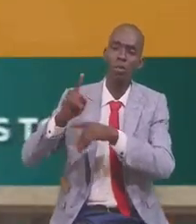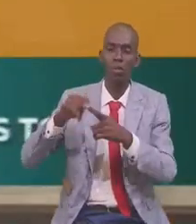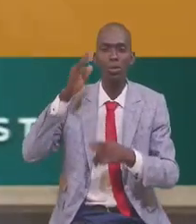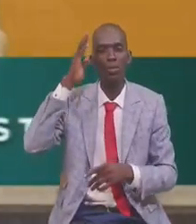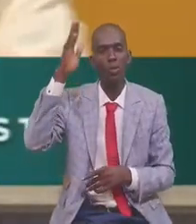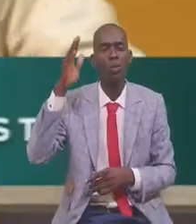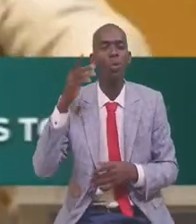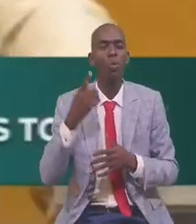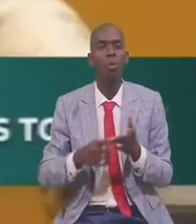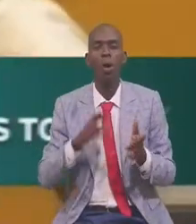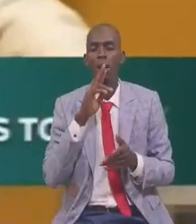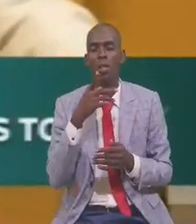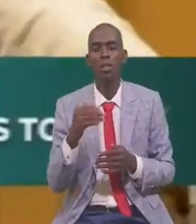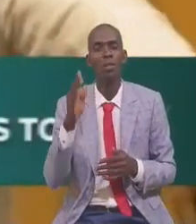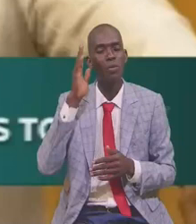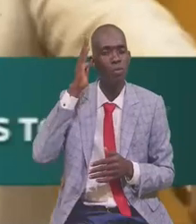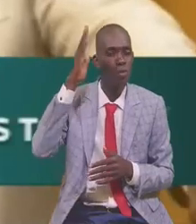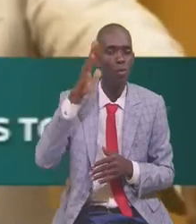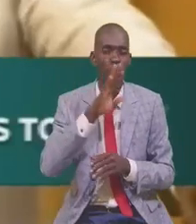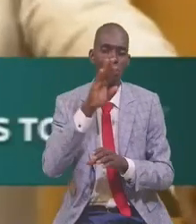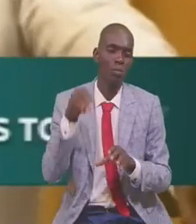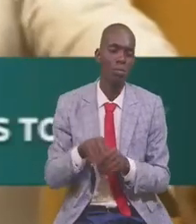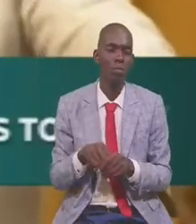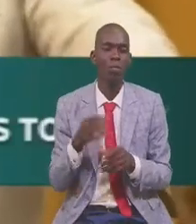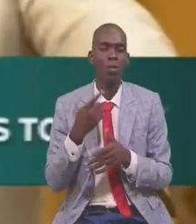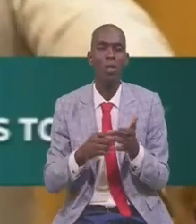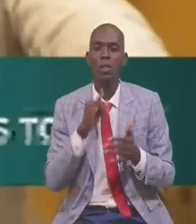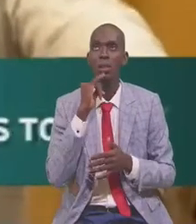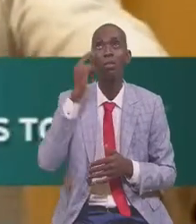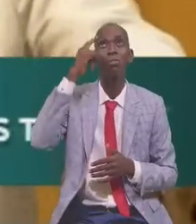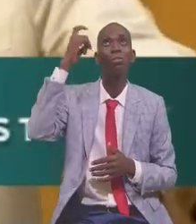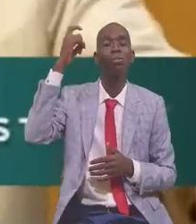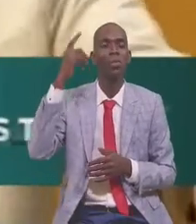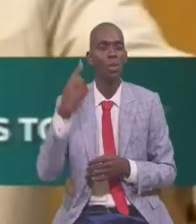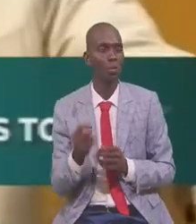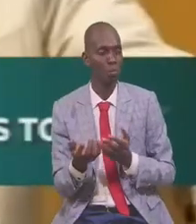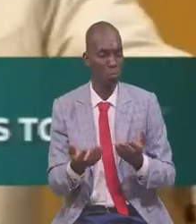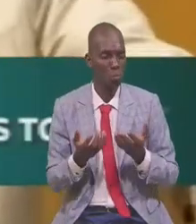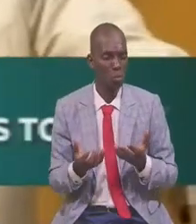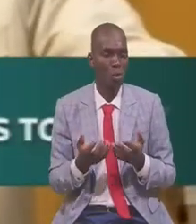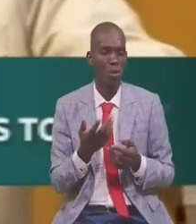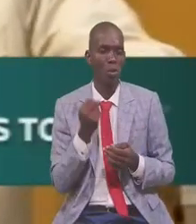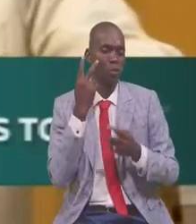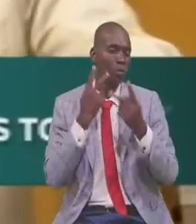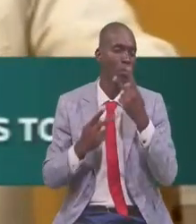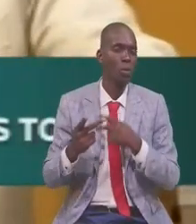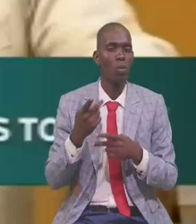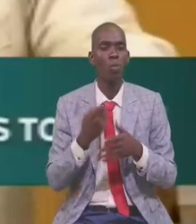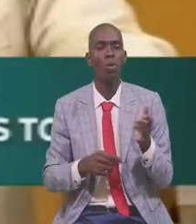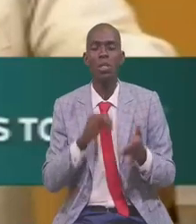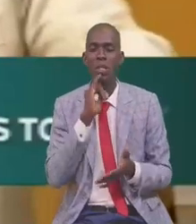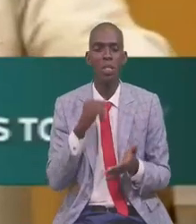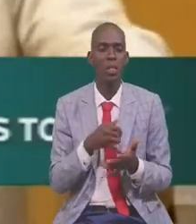du futur? Quels sont les rêves? Quelle est la vision? Quelle est la passion? Et qu'est-ce que j'ai de l'autre